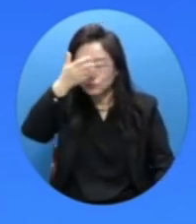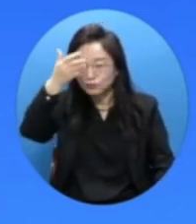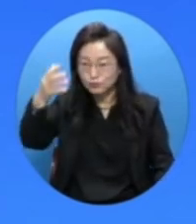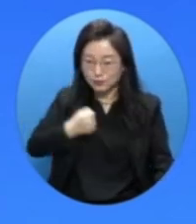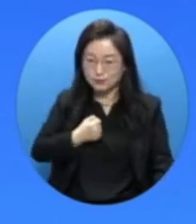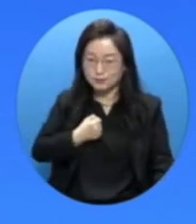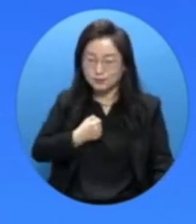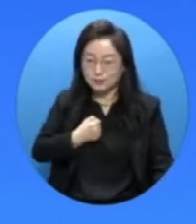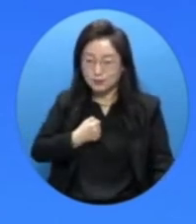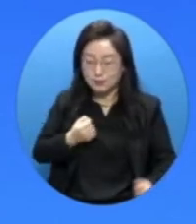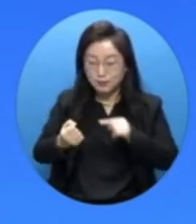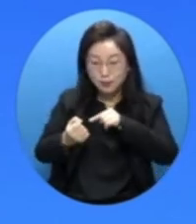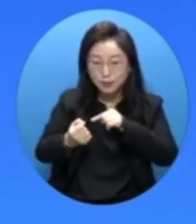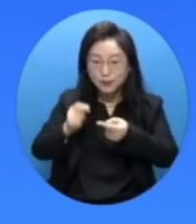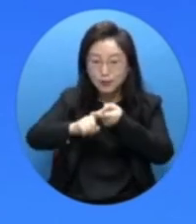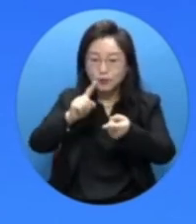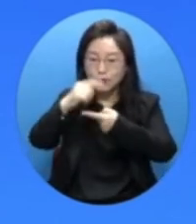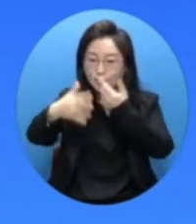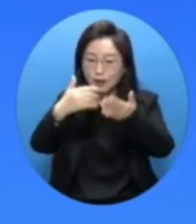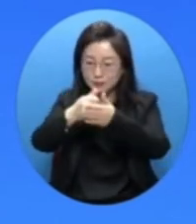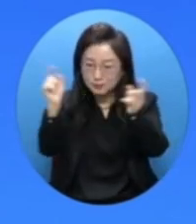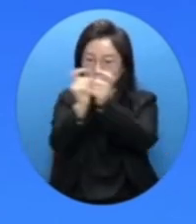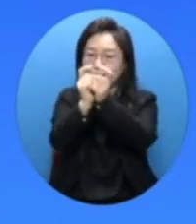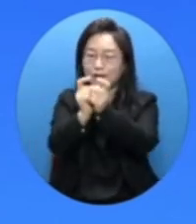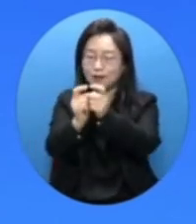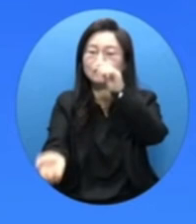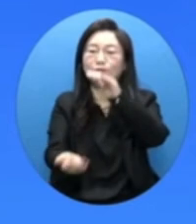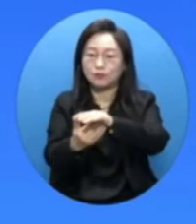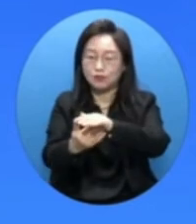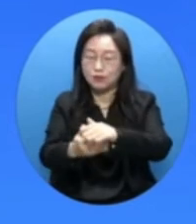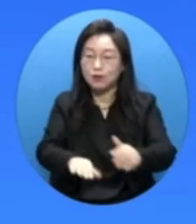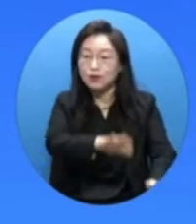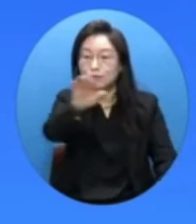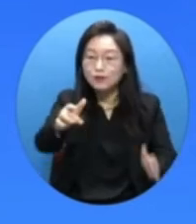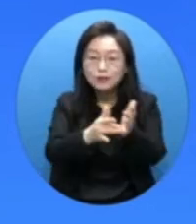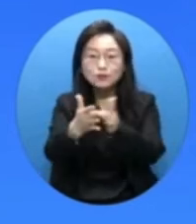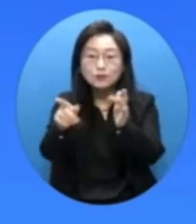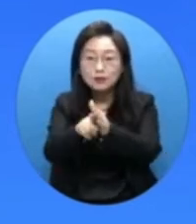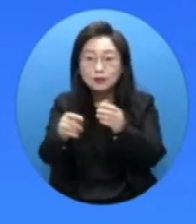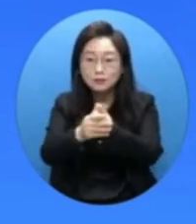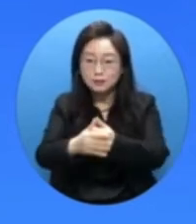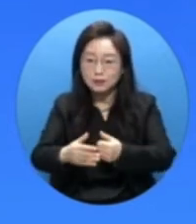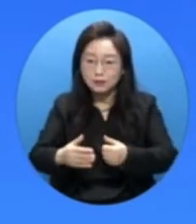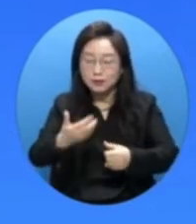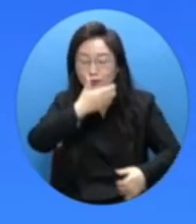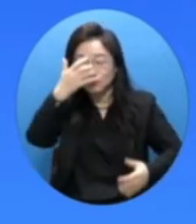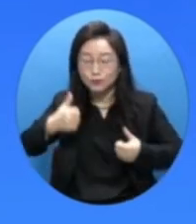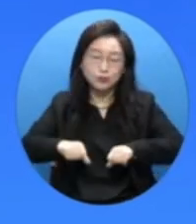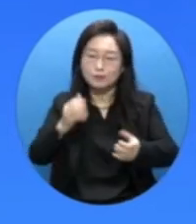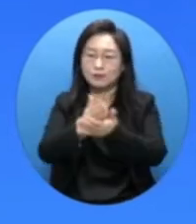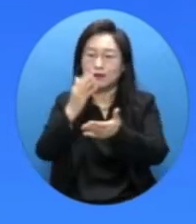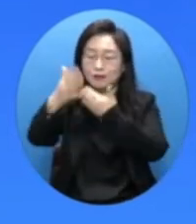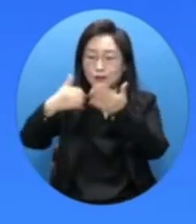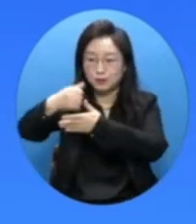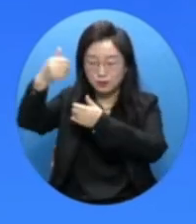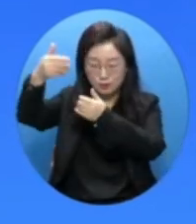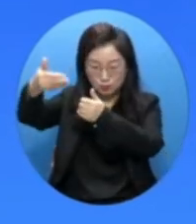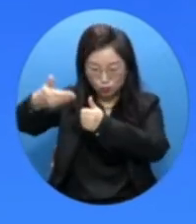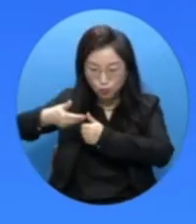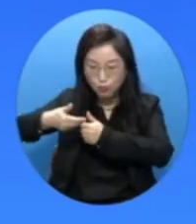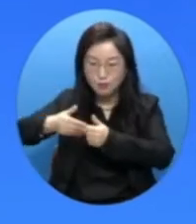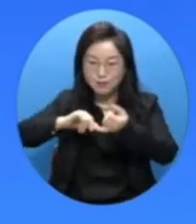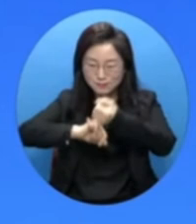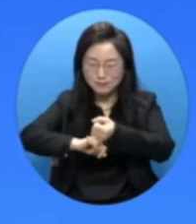이루어지는 것입니다 절대로 우리 예수 믿는 사람들은 꿈을 포기하면 안 됩니다 하나님이 주신 꿈을 끝까지